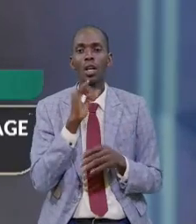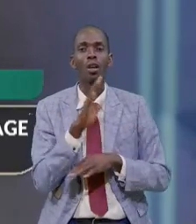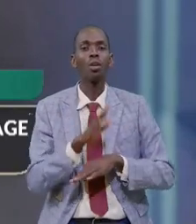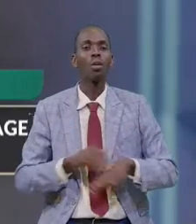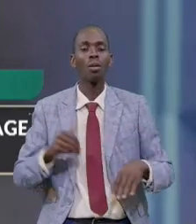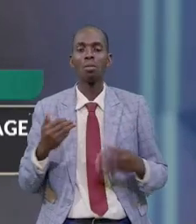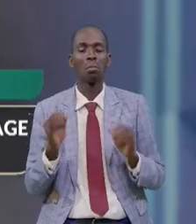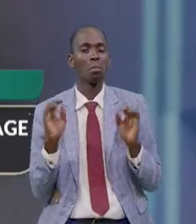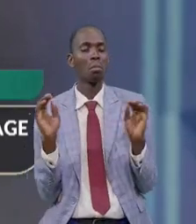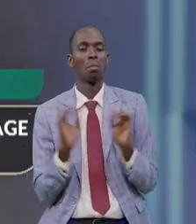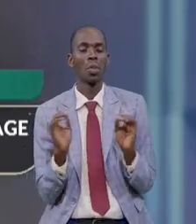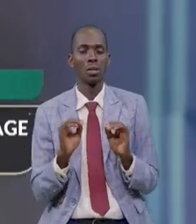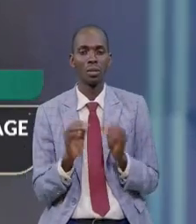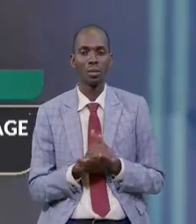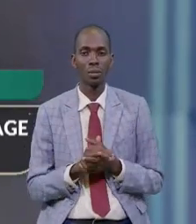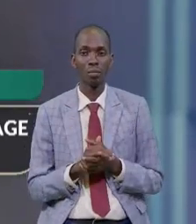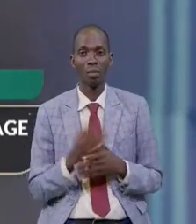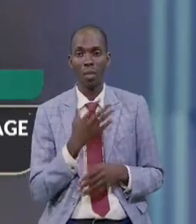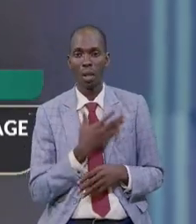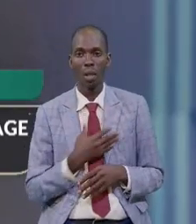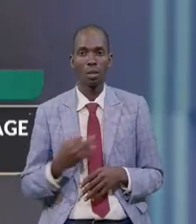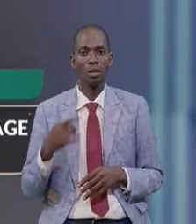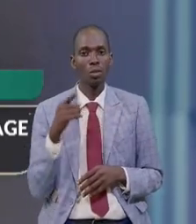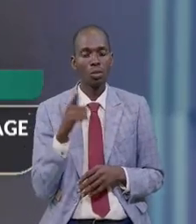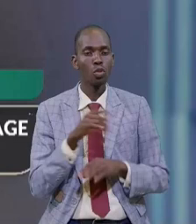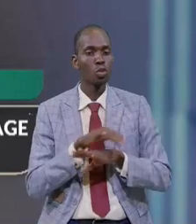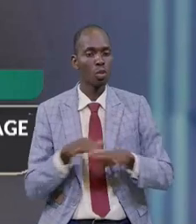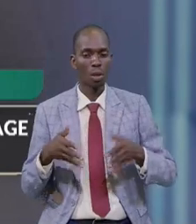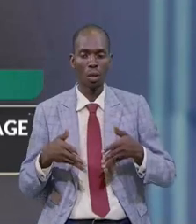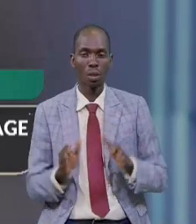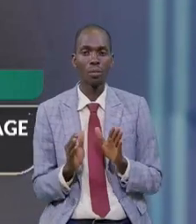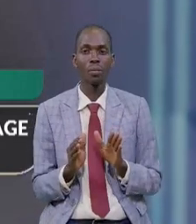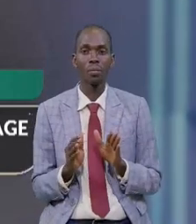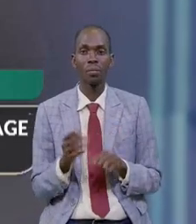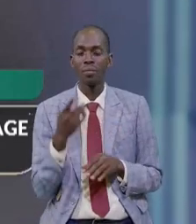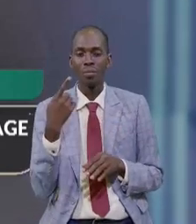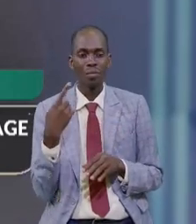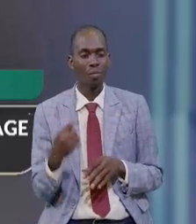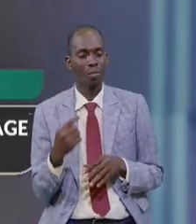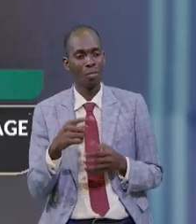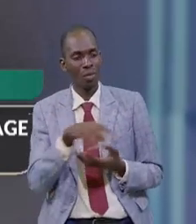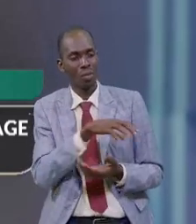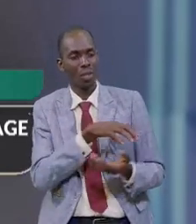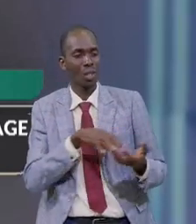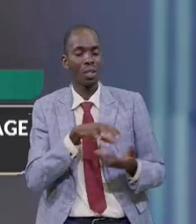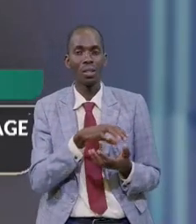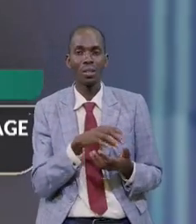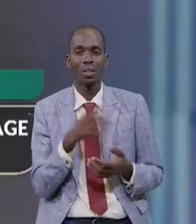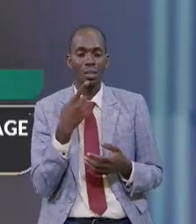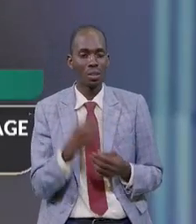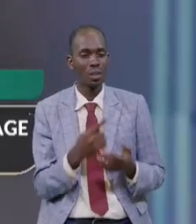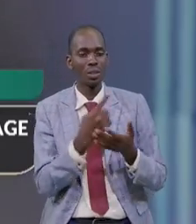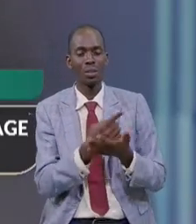l'ombre et le mirage de la vie tu ne permets pas aux dispositions aux